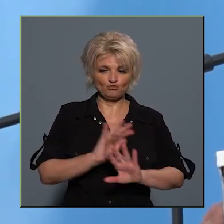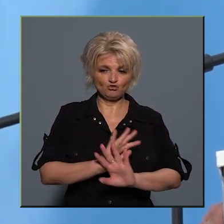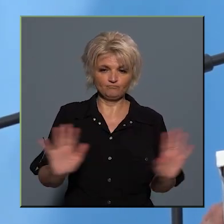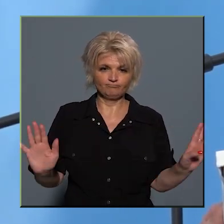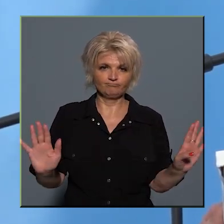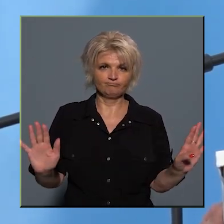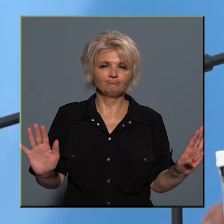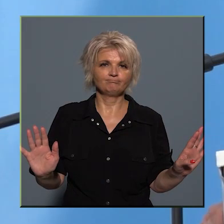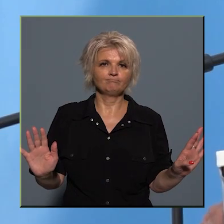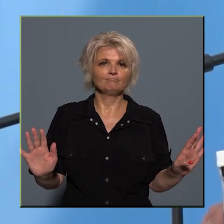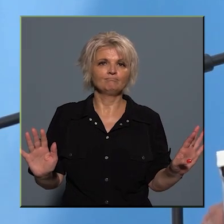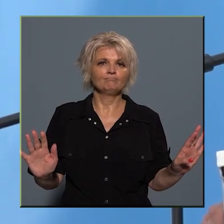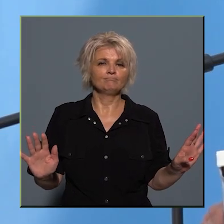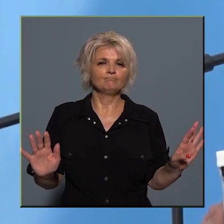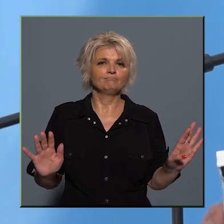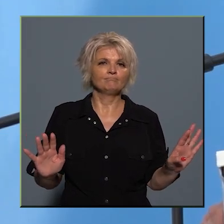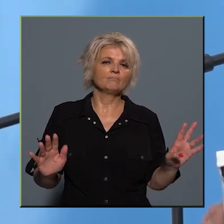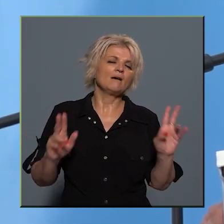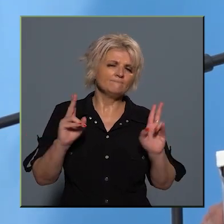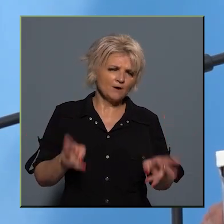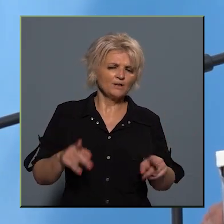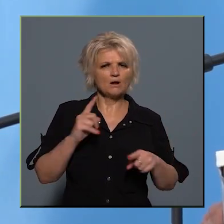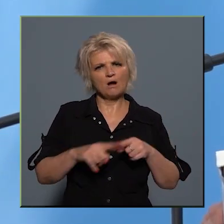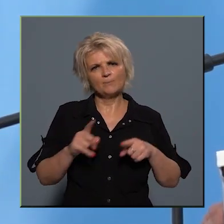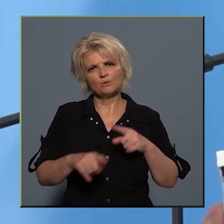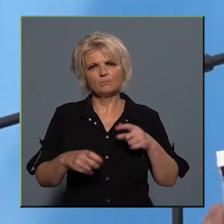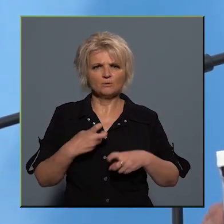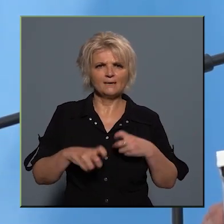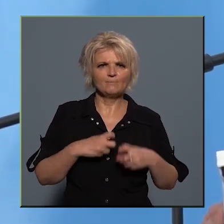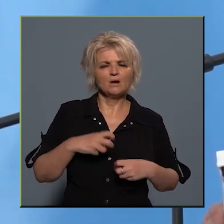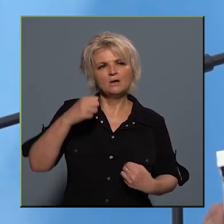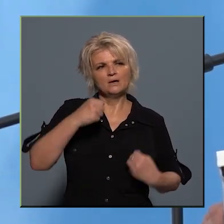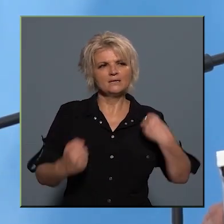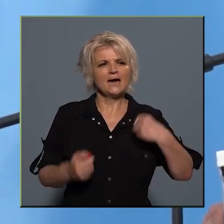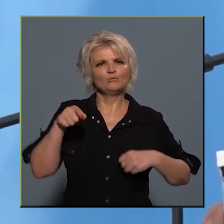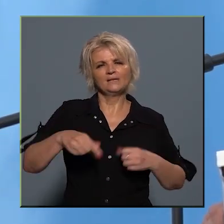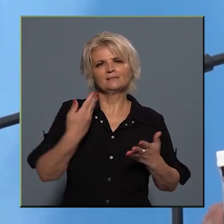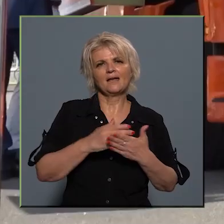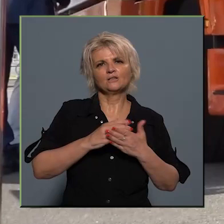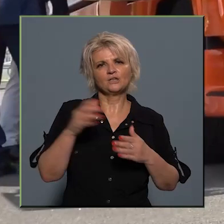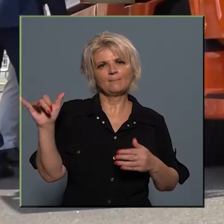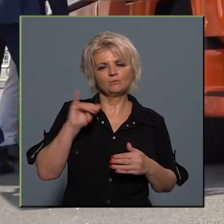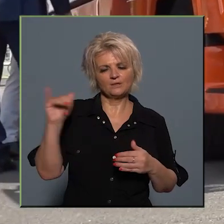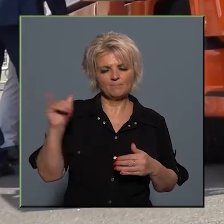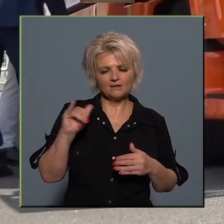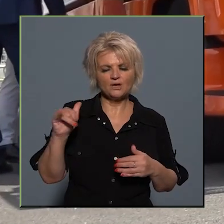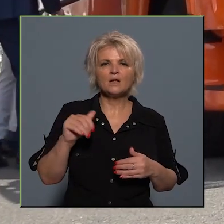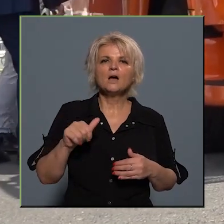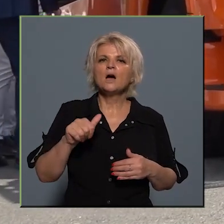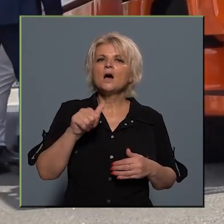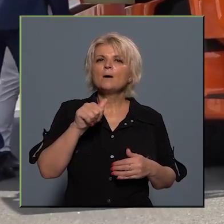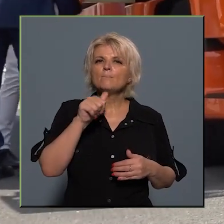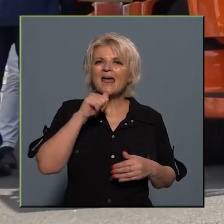lenne. Most nyilván tekintsünk azoktól az apróságoktól, hogy ahhoz, hogy ez a jármű itt lehessen Budapesten, Prága fele kellett